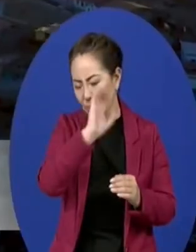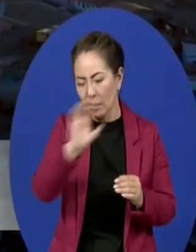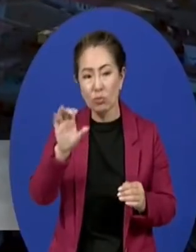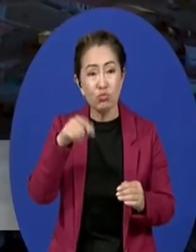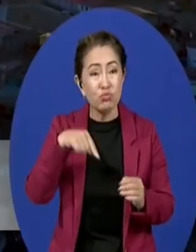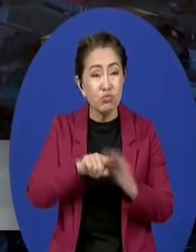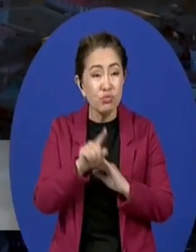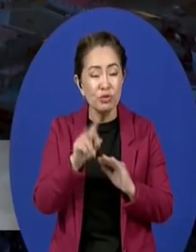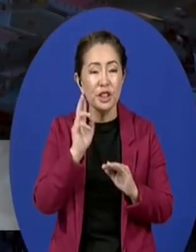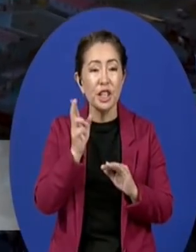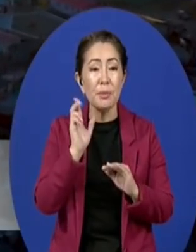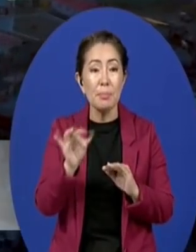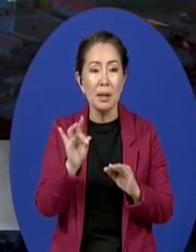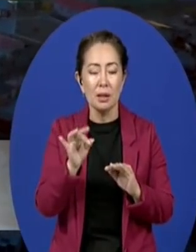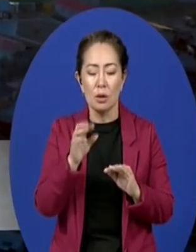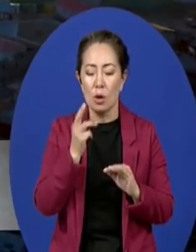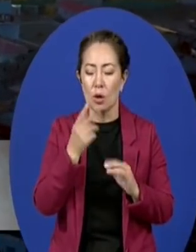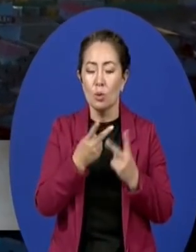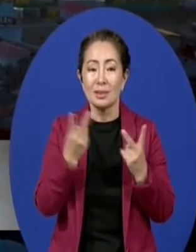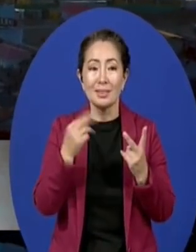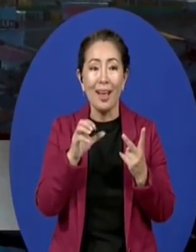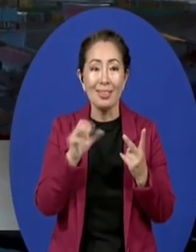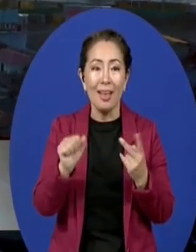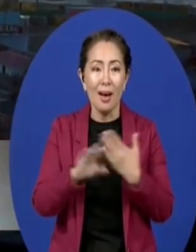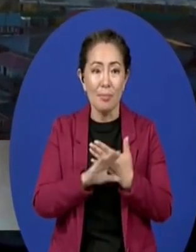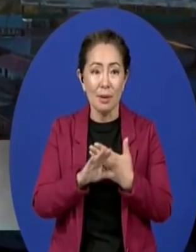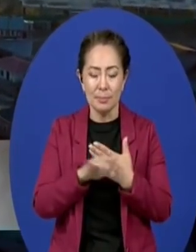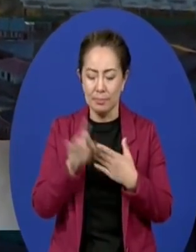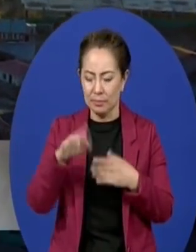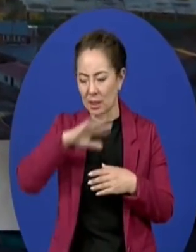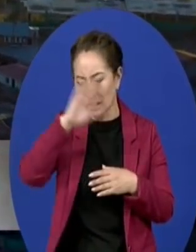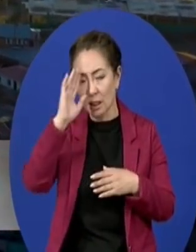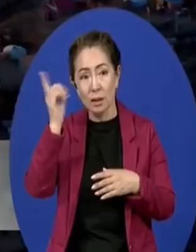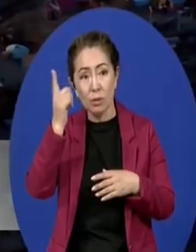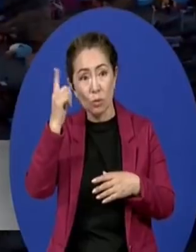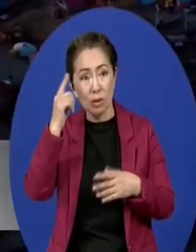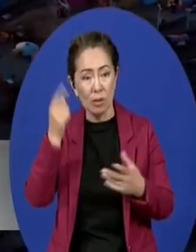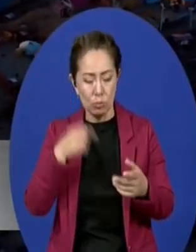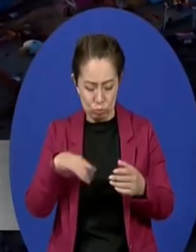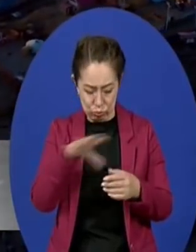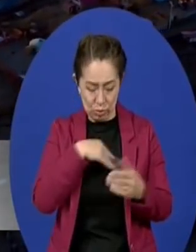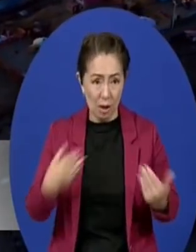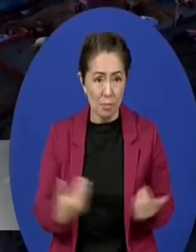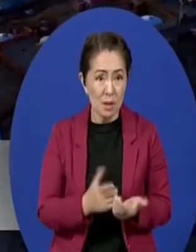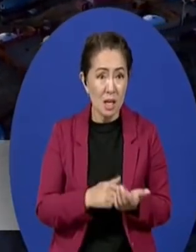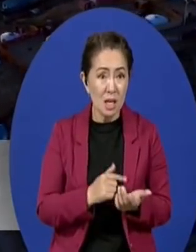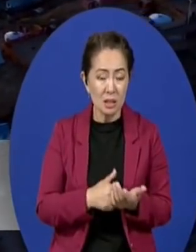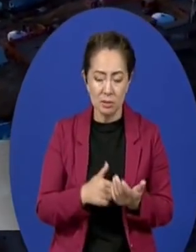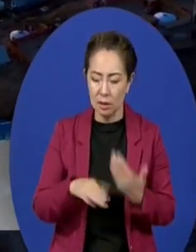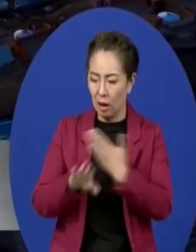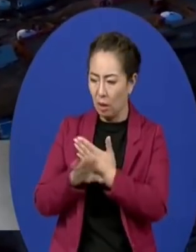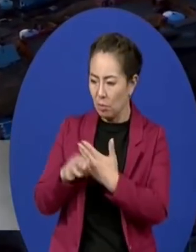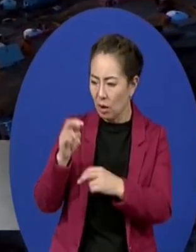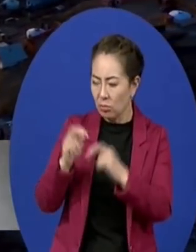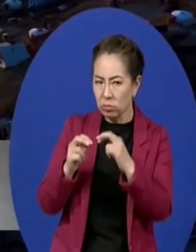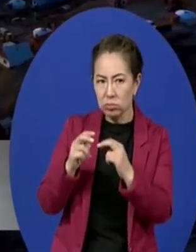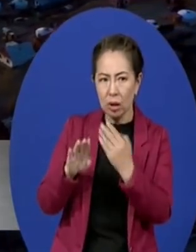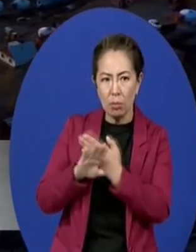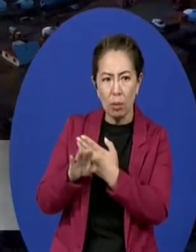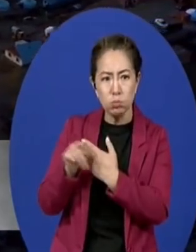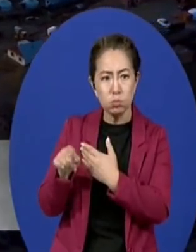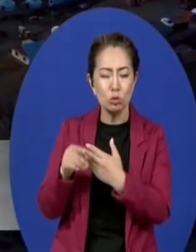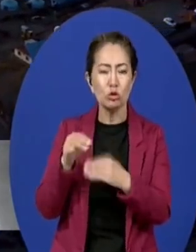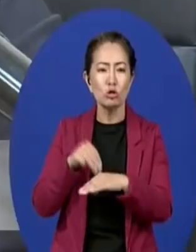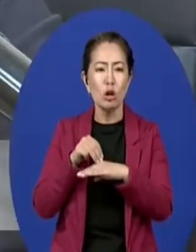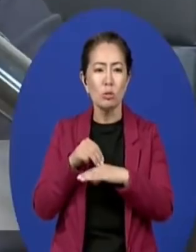төвөөс хянаж тогтоодог. Харин эрүүл мэнд, банк санхүү, цахилгаан дулаан тэргүүтэй та бидний амьдралд чухал хэрэгцээ салбарын аюулгүй байдлыг хэмжих хамгаалалт